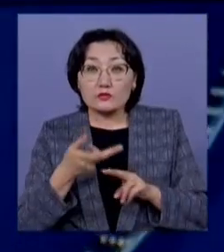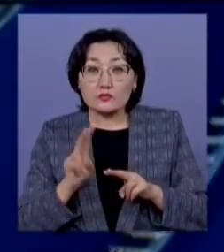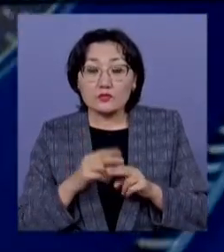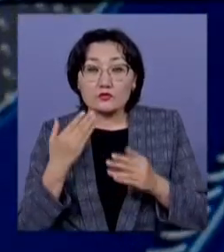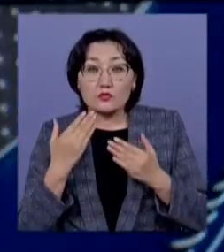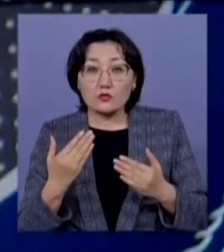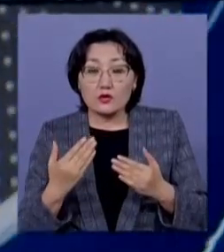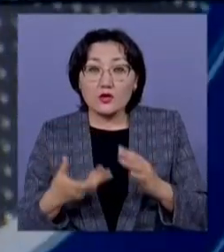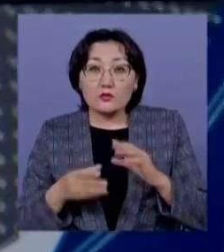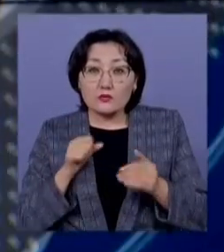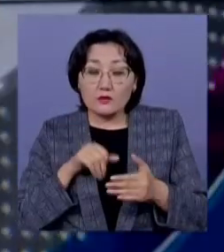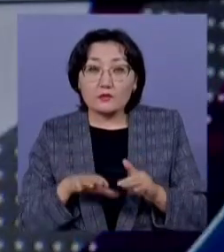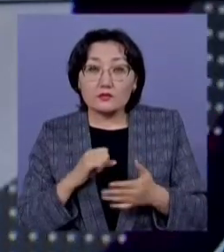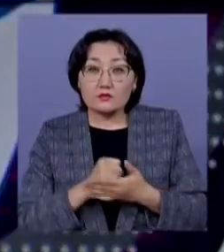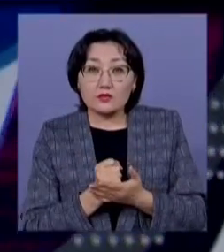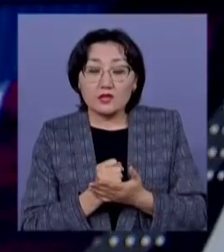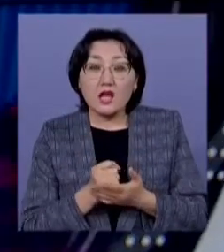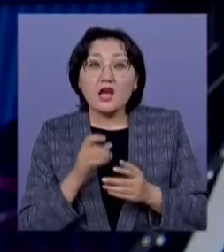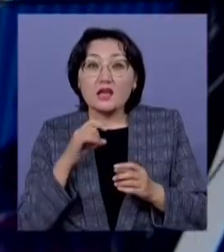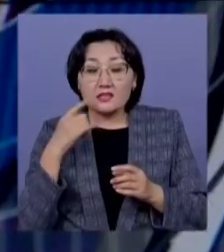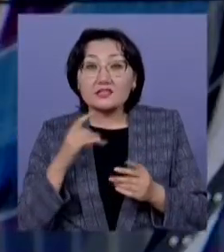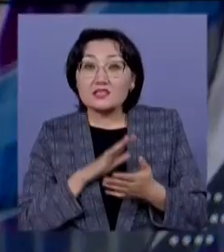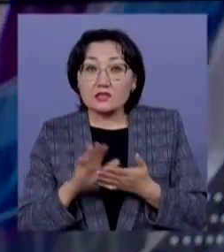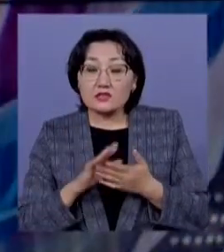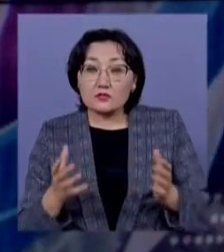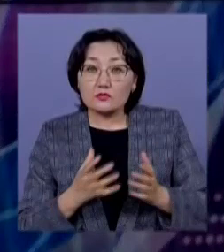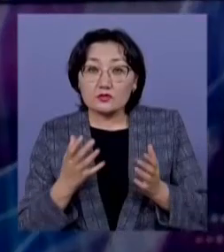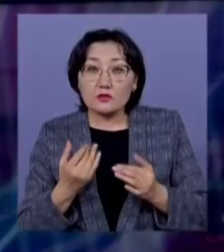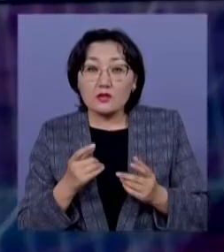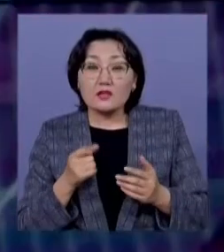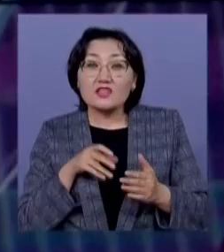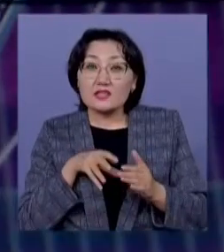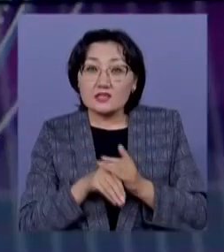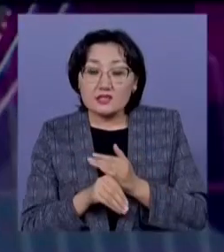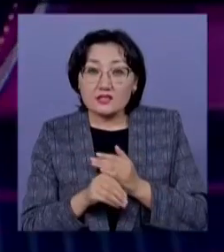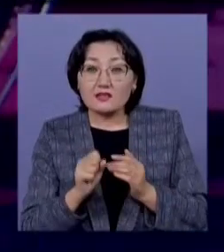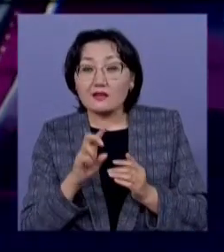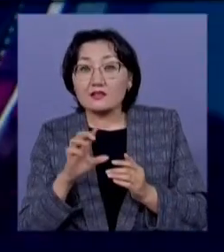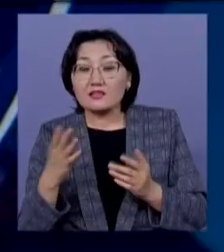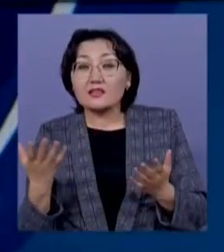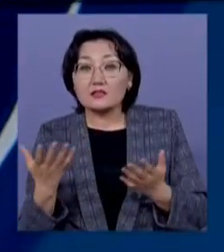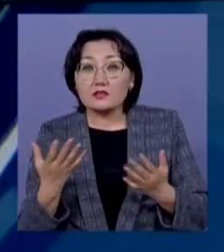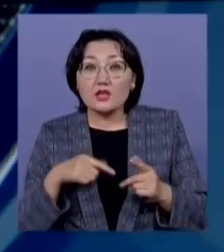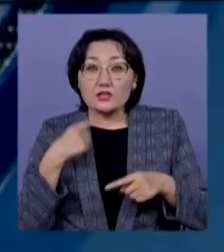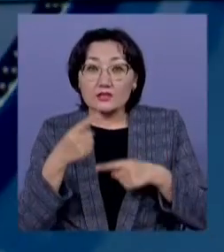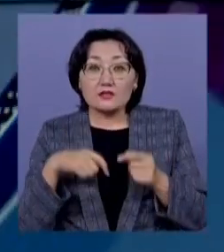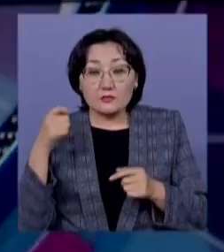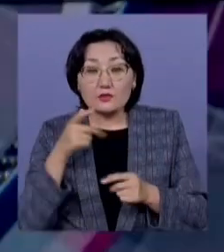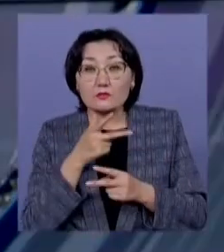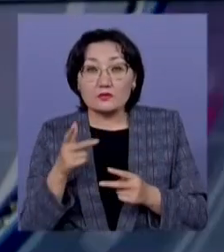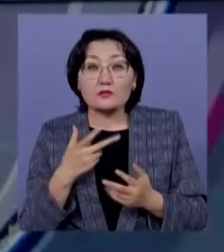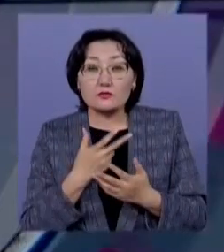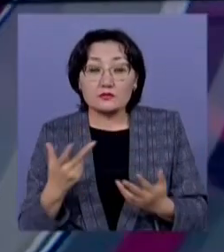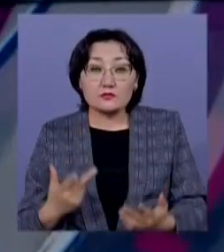нұсқа қабылданса, тіл тазалығы қаншалықты сақталмақ? Амалсыздан енгізіліп отырған қаріптер қандай? Келесі бейнематериалдан